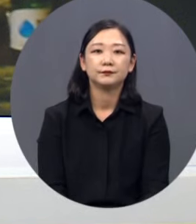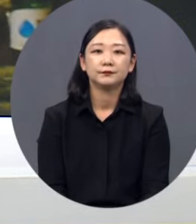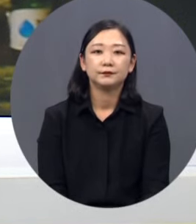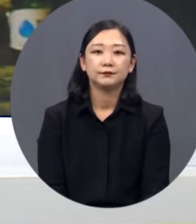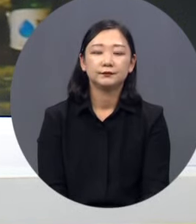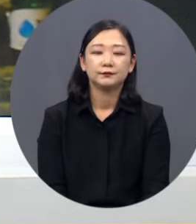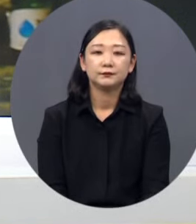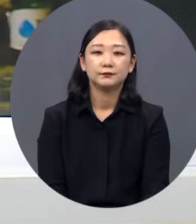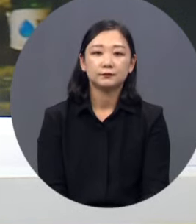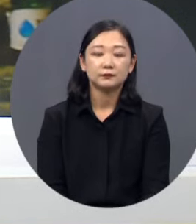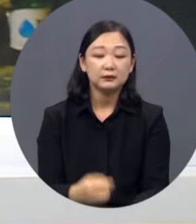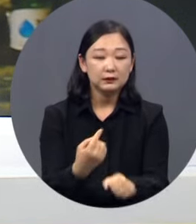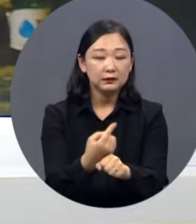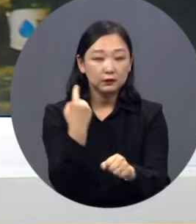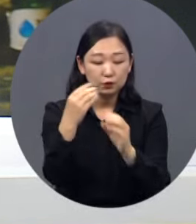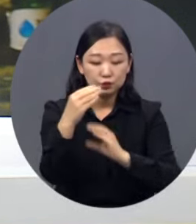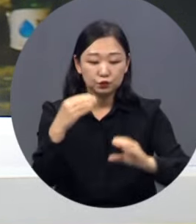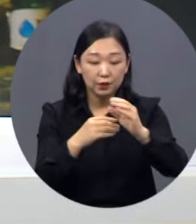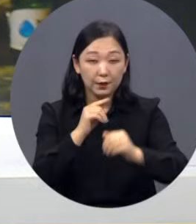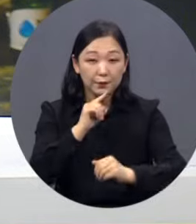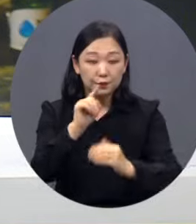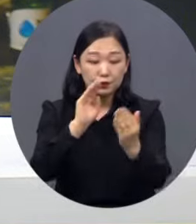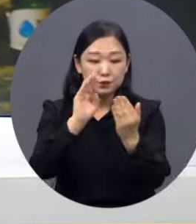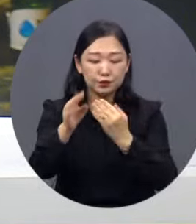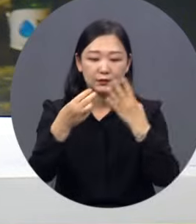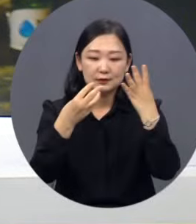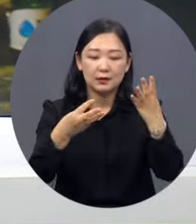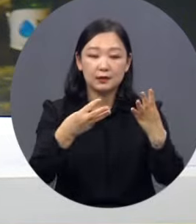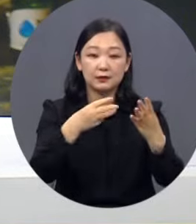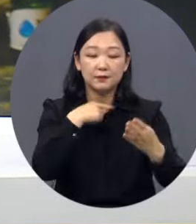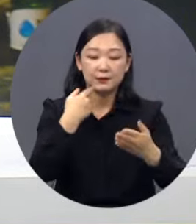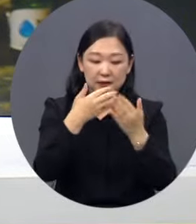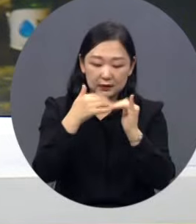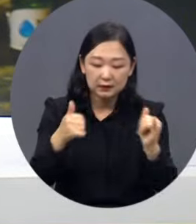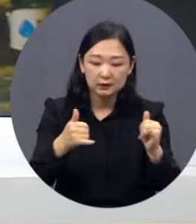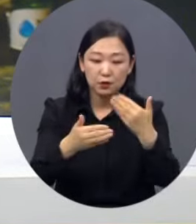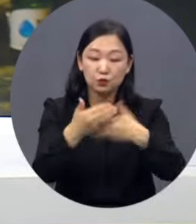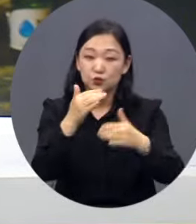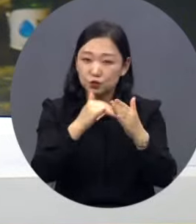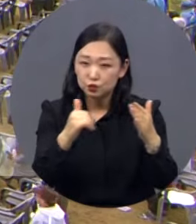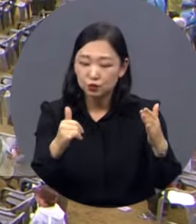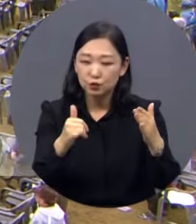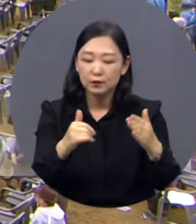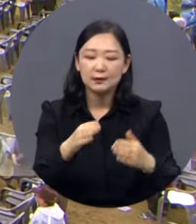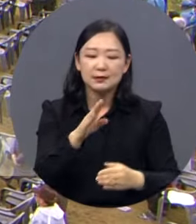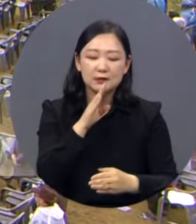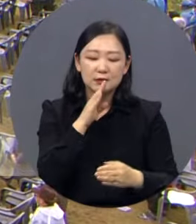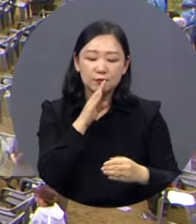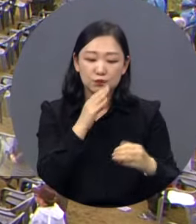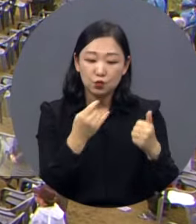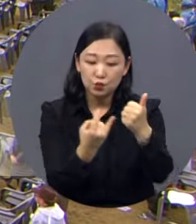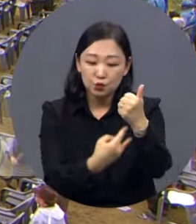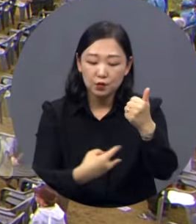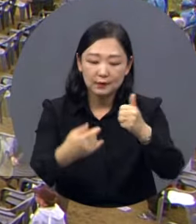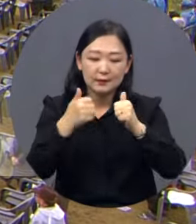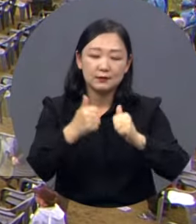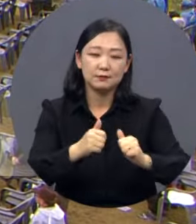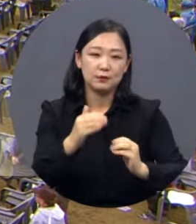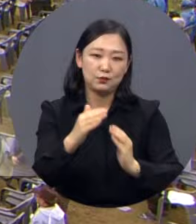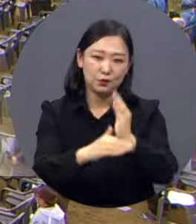늘었습니다 지난해 추가 신고를 받은 제주 43 희생자와 유족 신청자들이 43 실무위원회 심의를